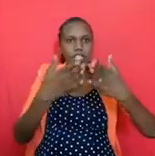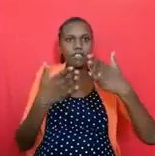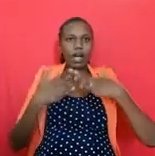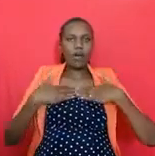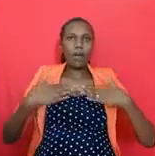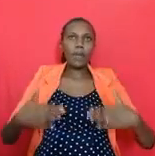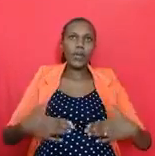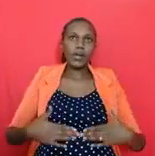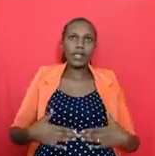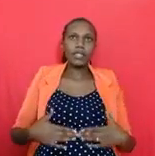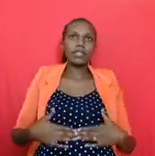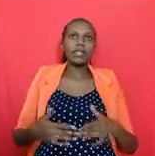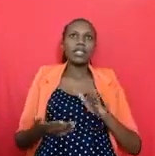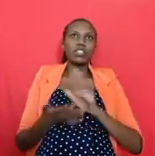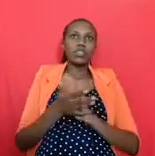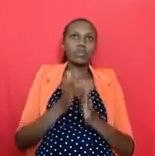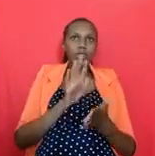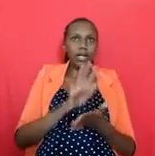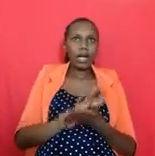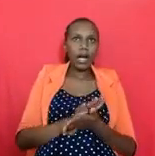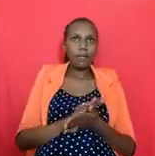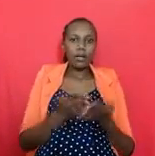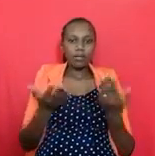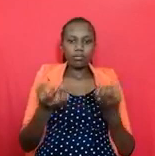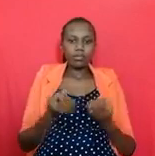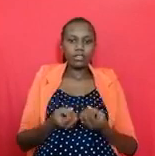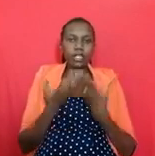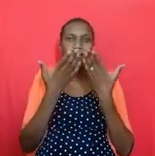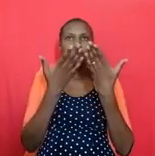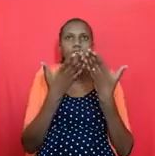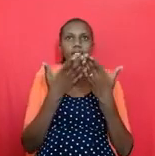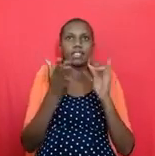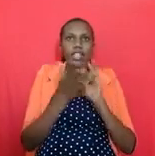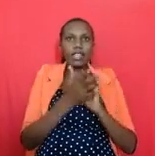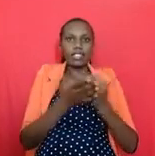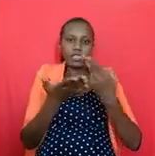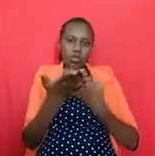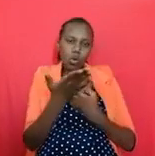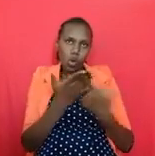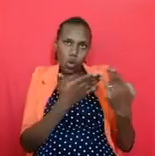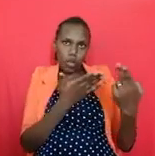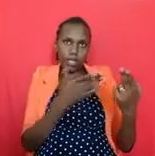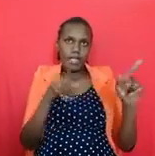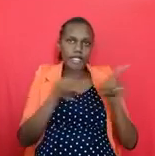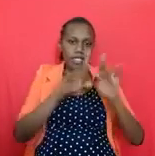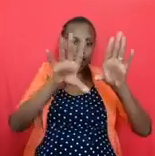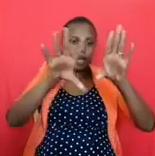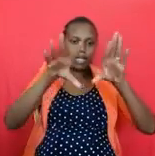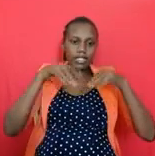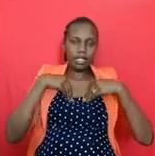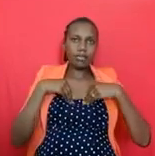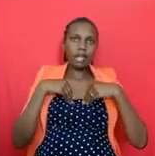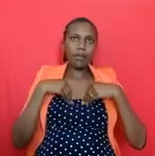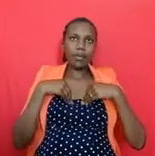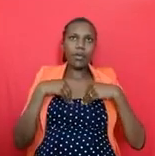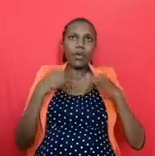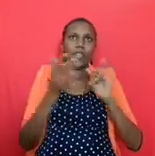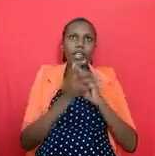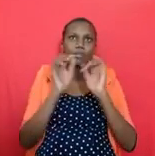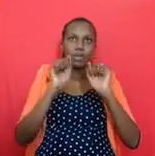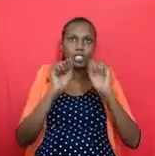itu nigetha ituike igongona igongona riagiriru riria